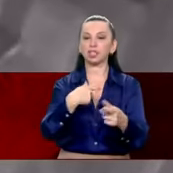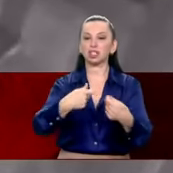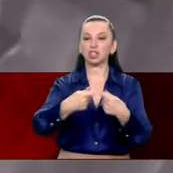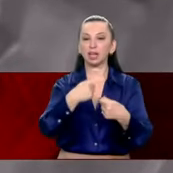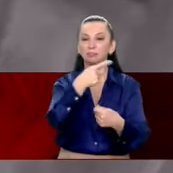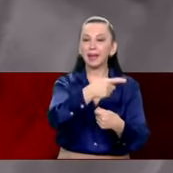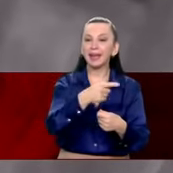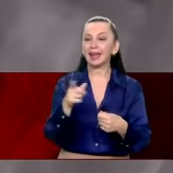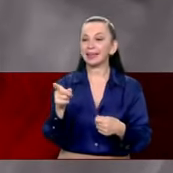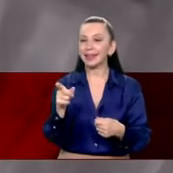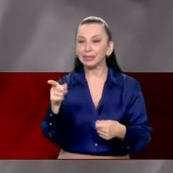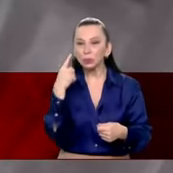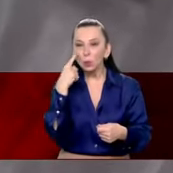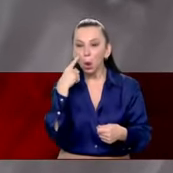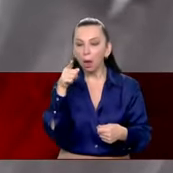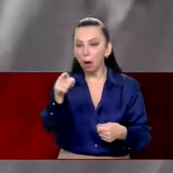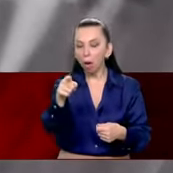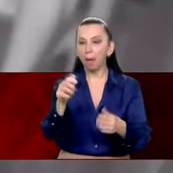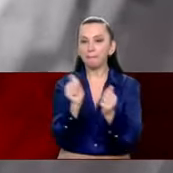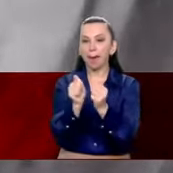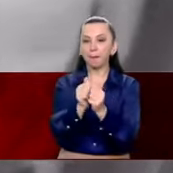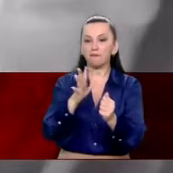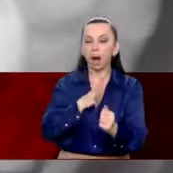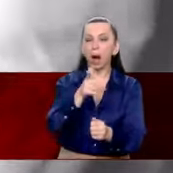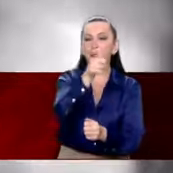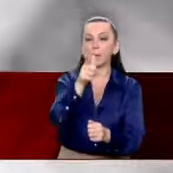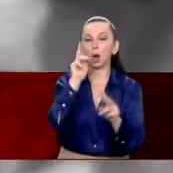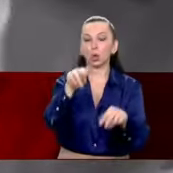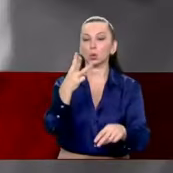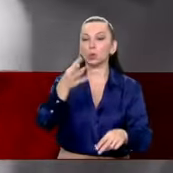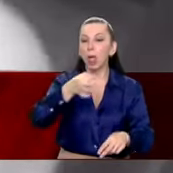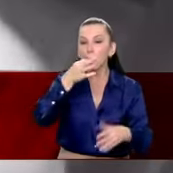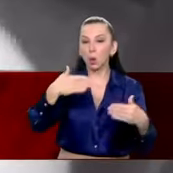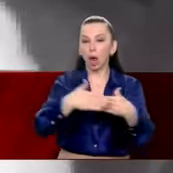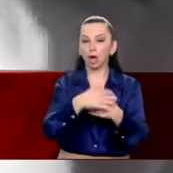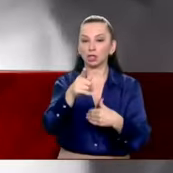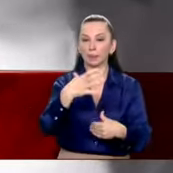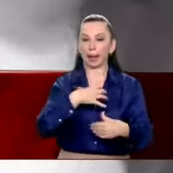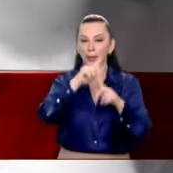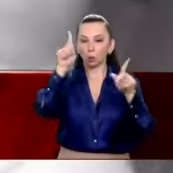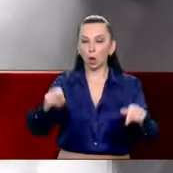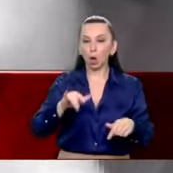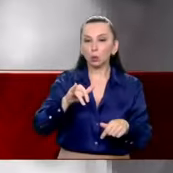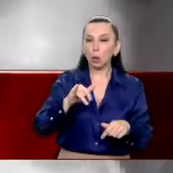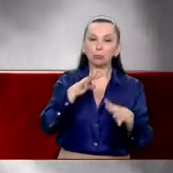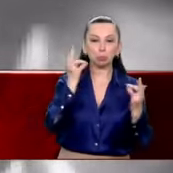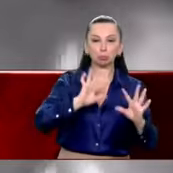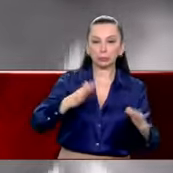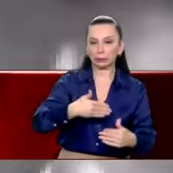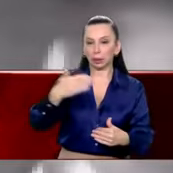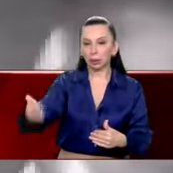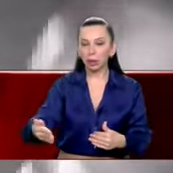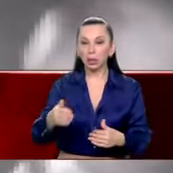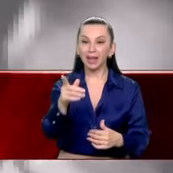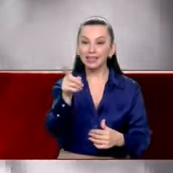Gülmez'in tetikçiyle yan yana geldiği o anı güvenlik kamerası kaydetti. 3 Eylül akşamı kendi mekanında tuvaletten çıkarken tetikçi